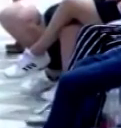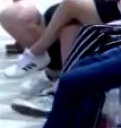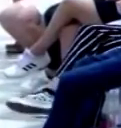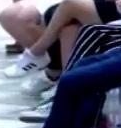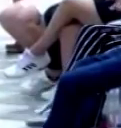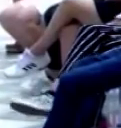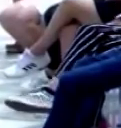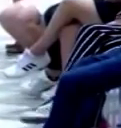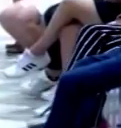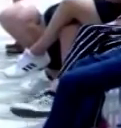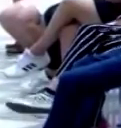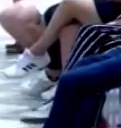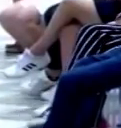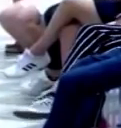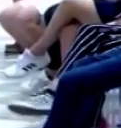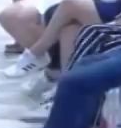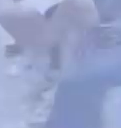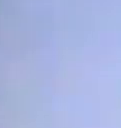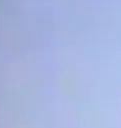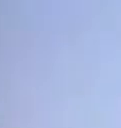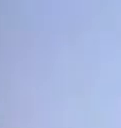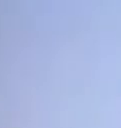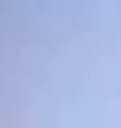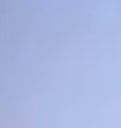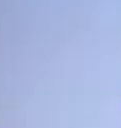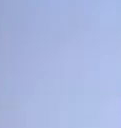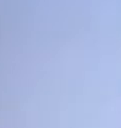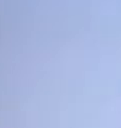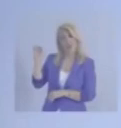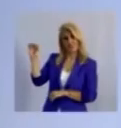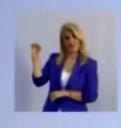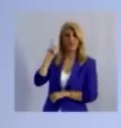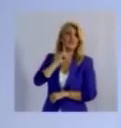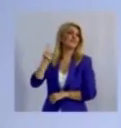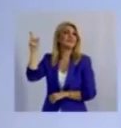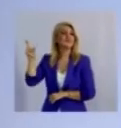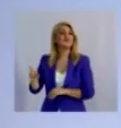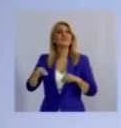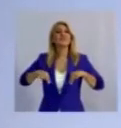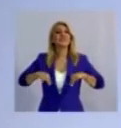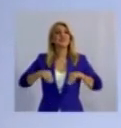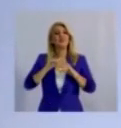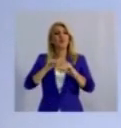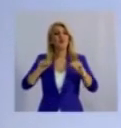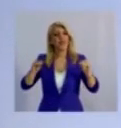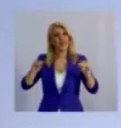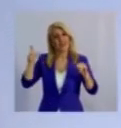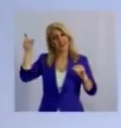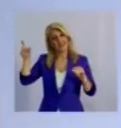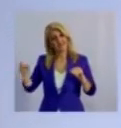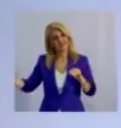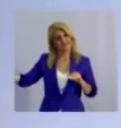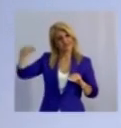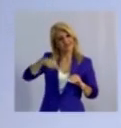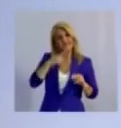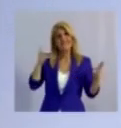καταστήματος κράτησης για το τομέα της εκπαίδευσης ενηλίκων. Μια φοιτήτρια για το τομέα της νεολαίας, ένας καθηγητής και διευθυντής τεχνικού